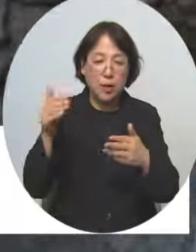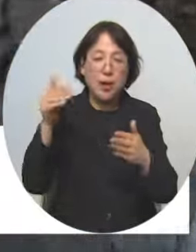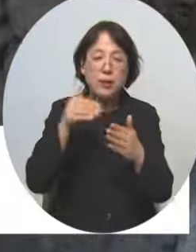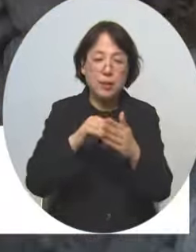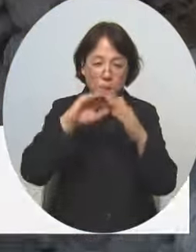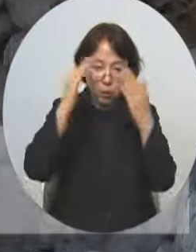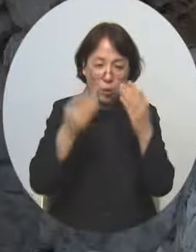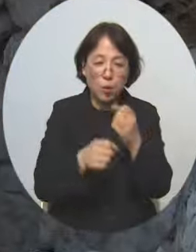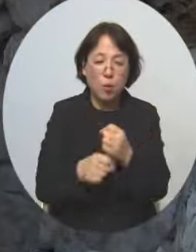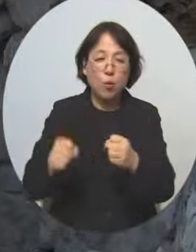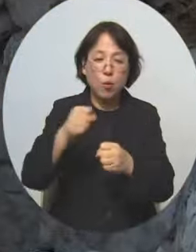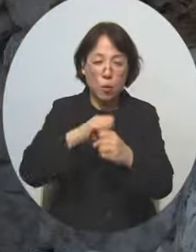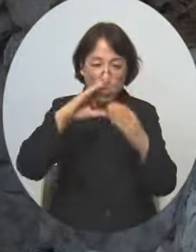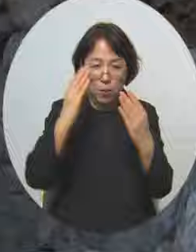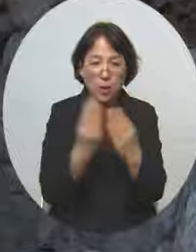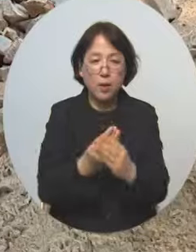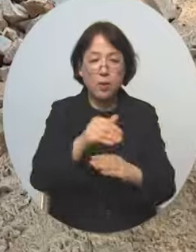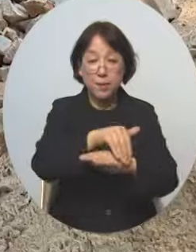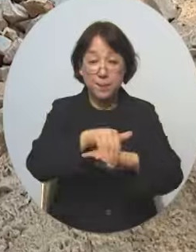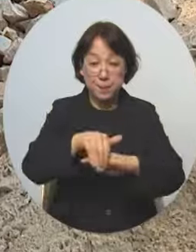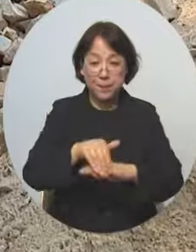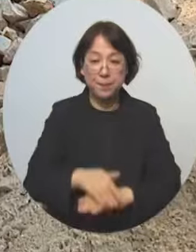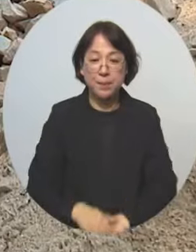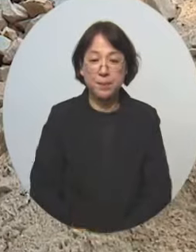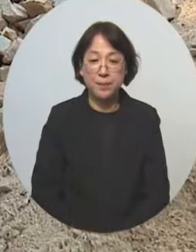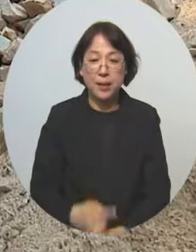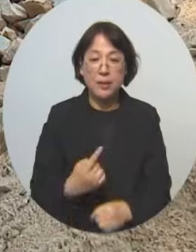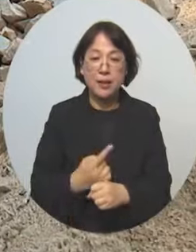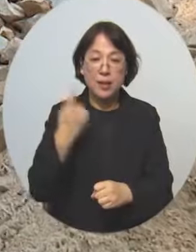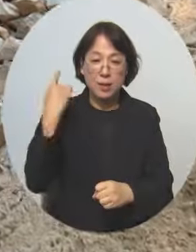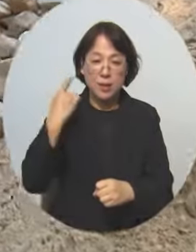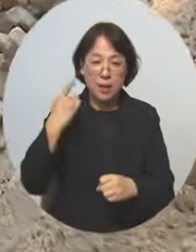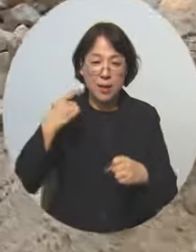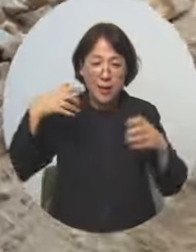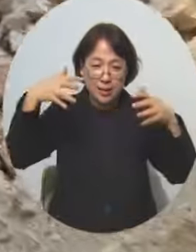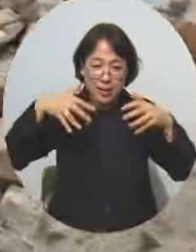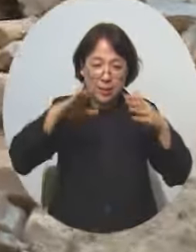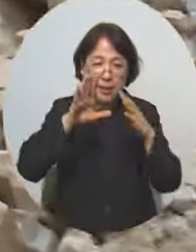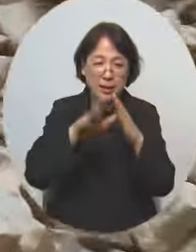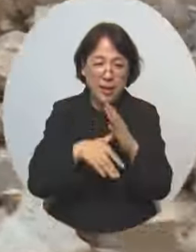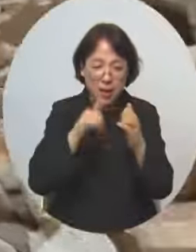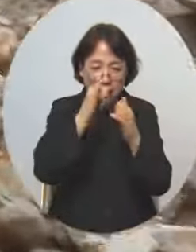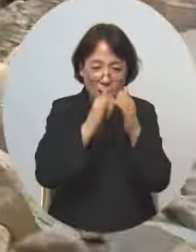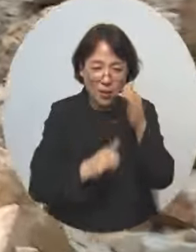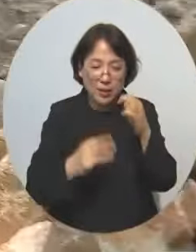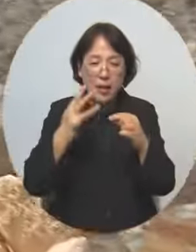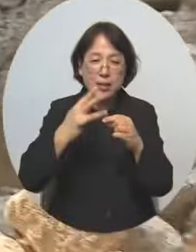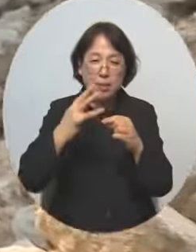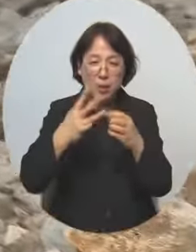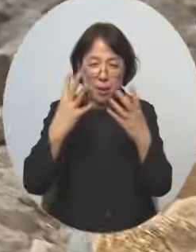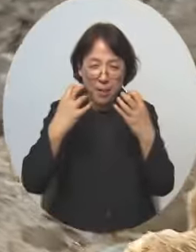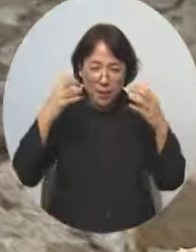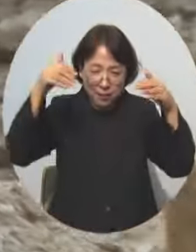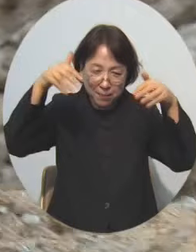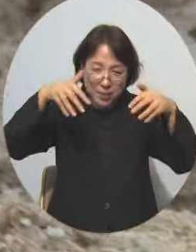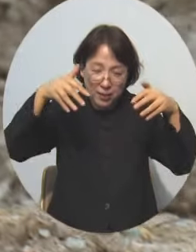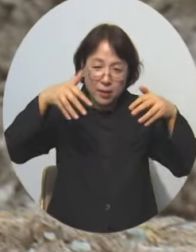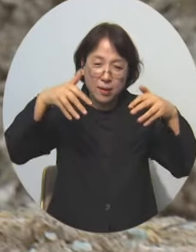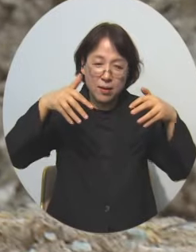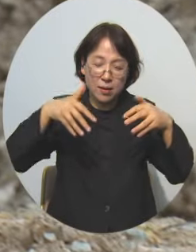복구를 완료한다는 계획입니다. 지난해 장마철 역대 세 번째로 많은 양의 비가 내리면서